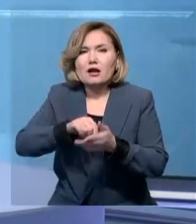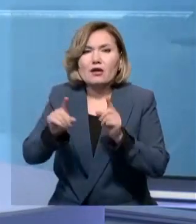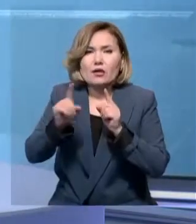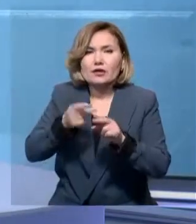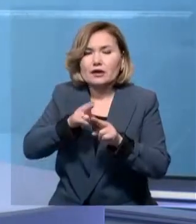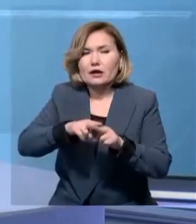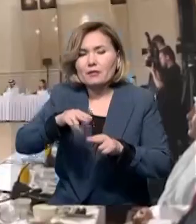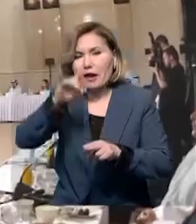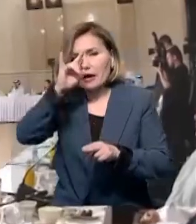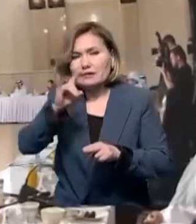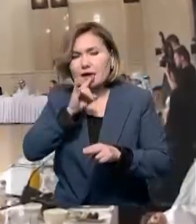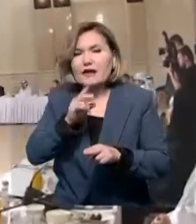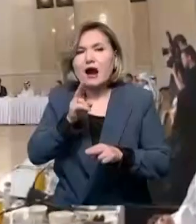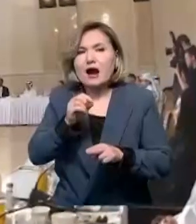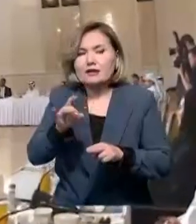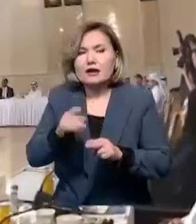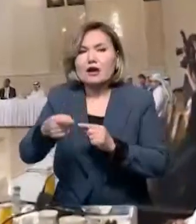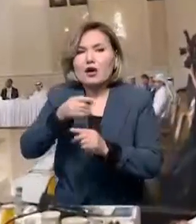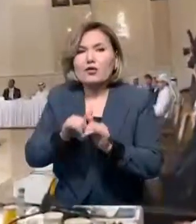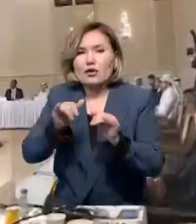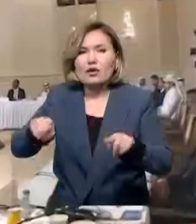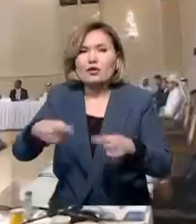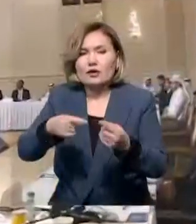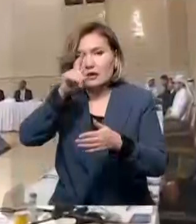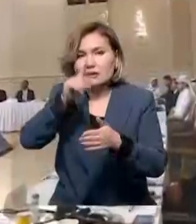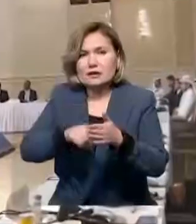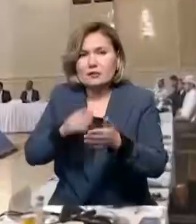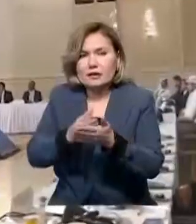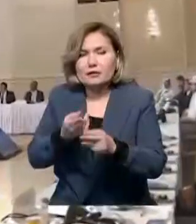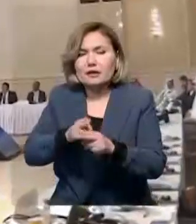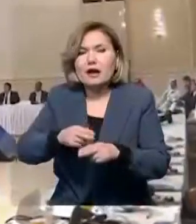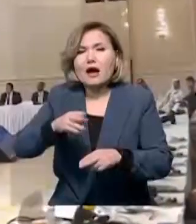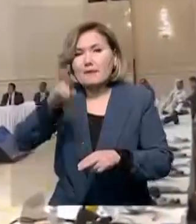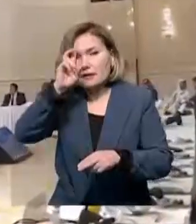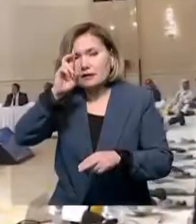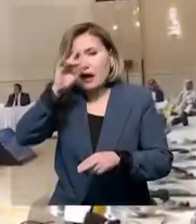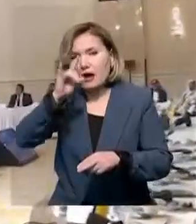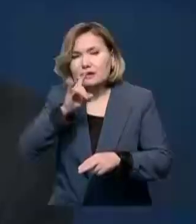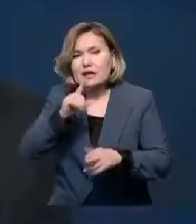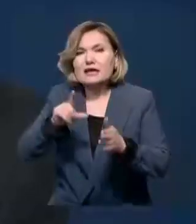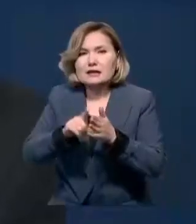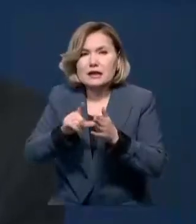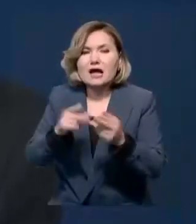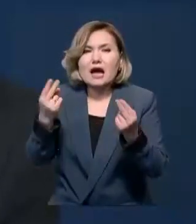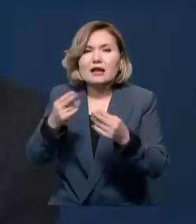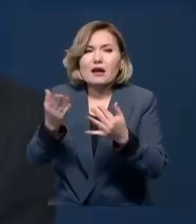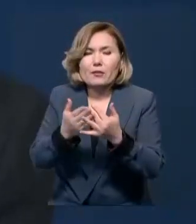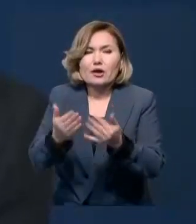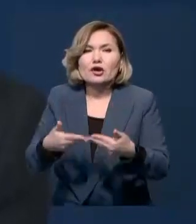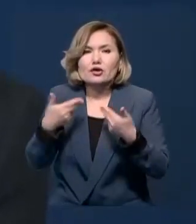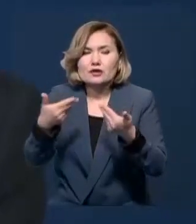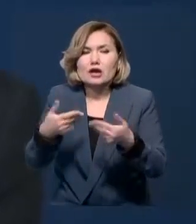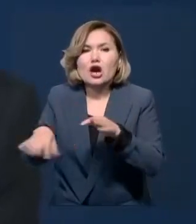басым бөлігі екі елдің қатынасына өз үлесін қосатынына сенім білдірді. Ал мемлекетіміз салық және кеден жеңілдіктерін